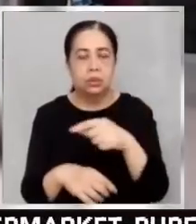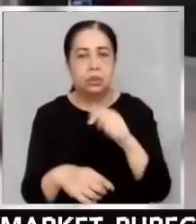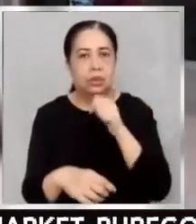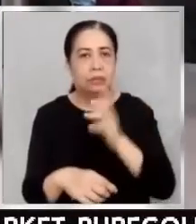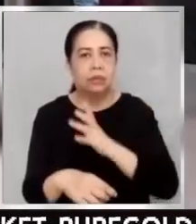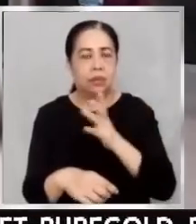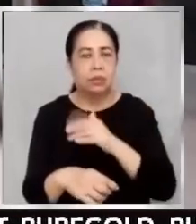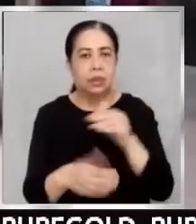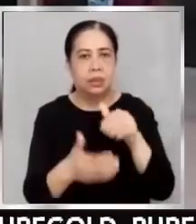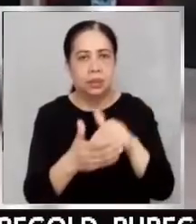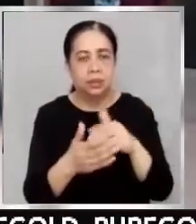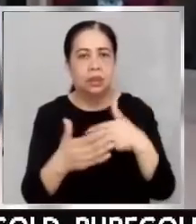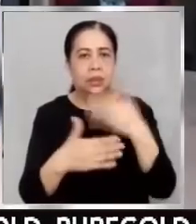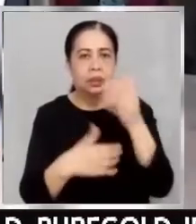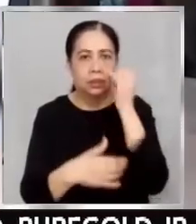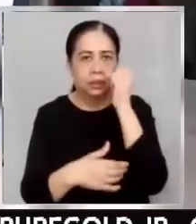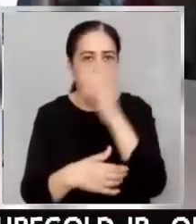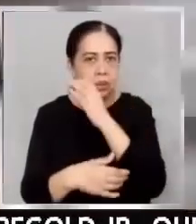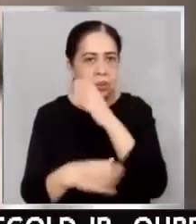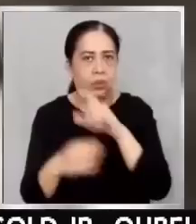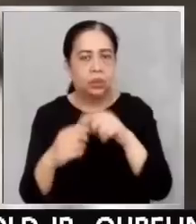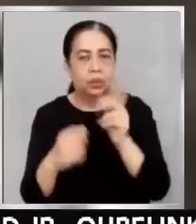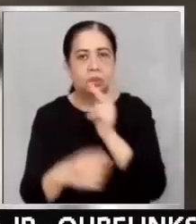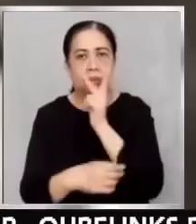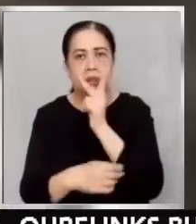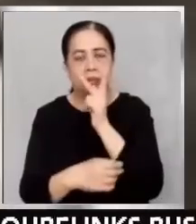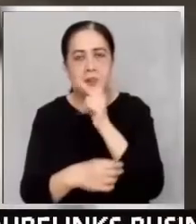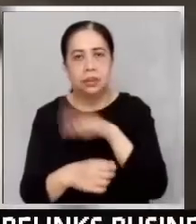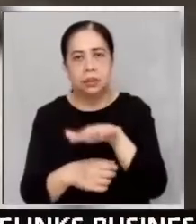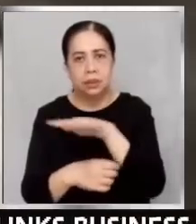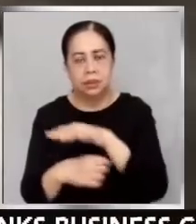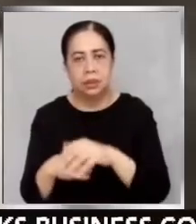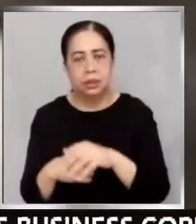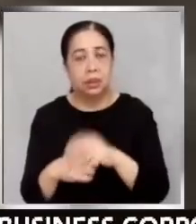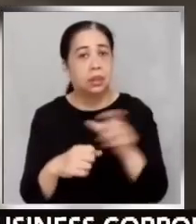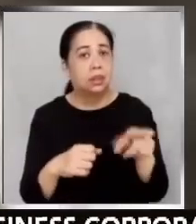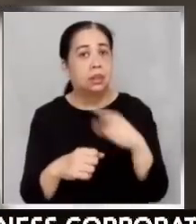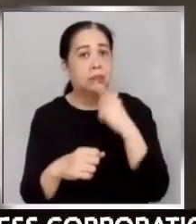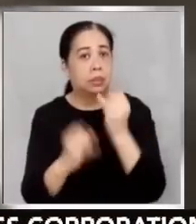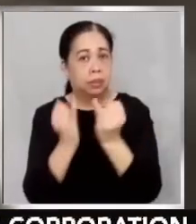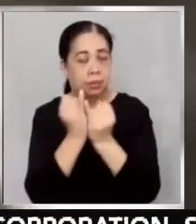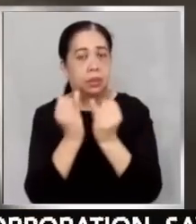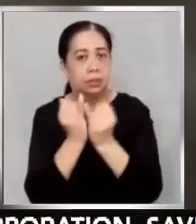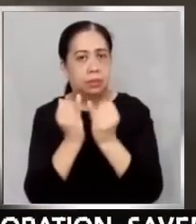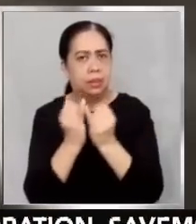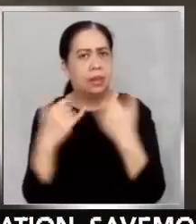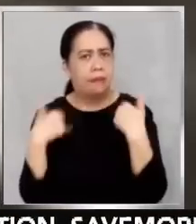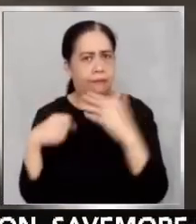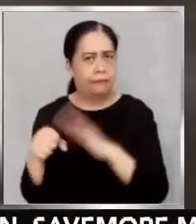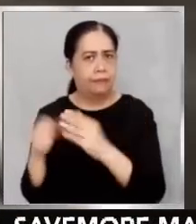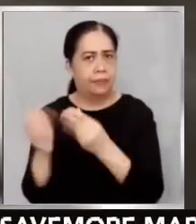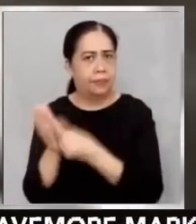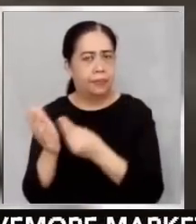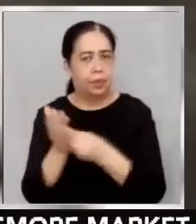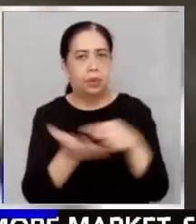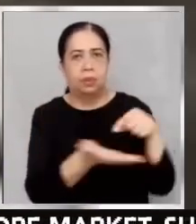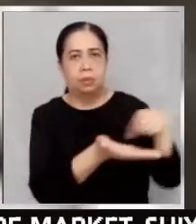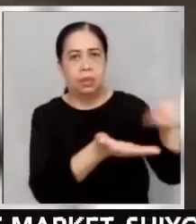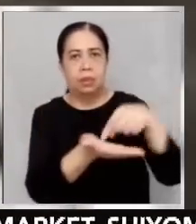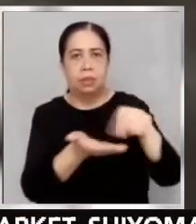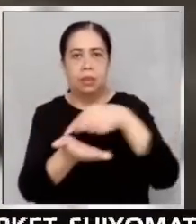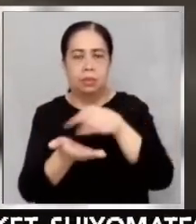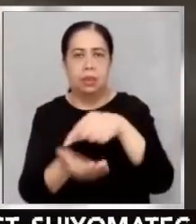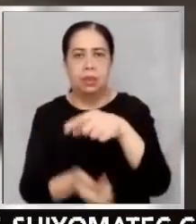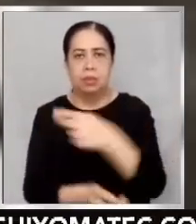senior citizen at mga nasa pribadong sektor. Pagtitiyak ng PhilHealth, may sapat itong pondo para bayaran ang mga claims ng